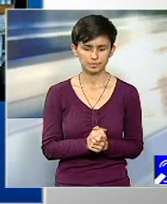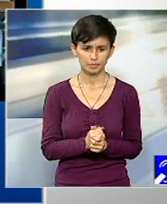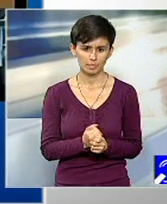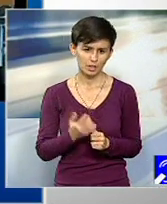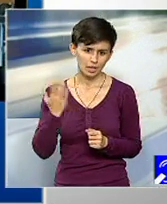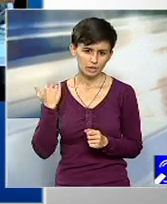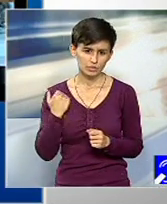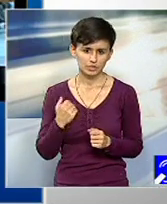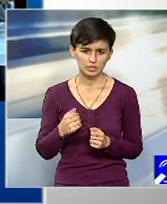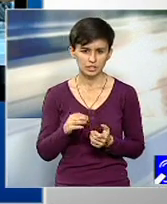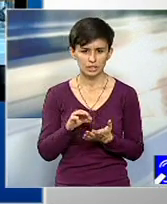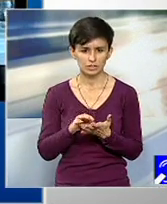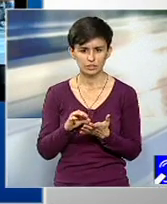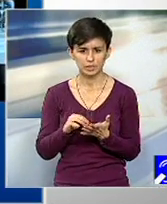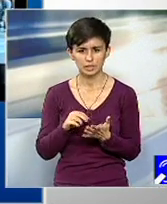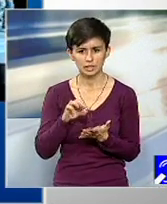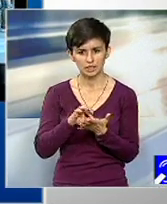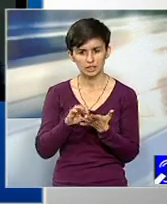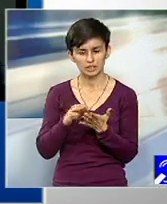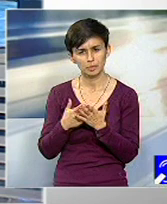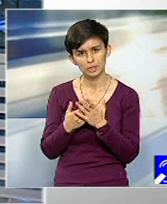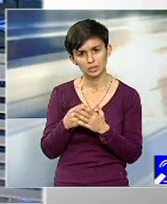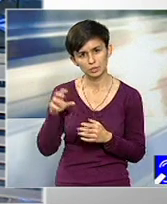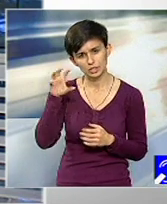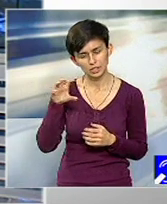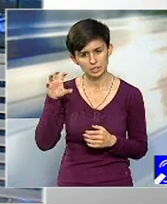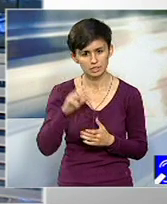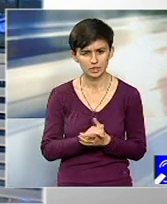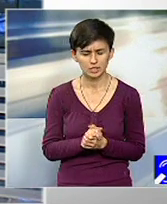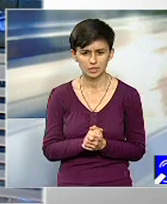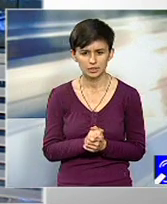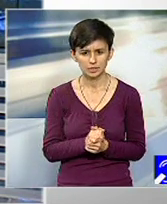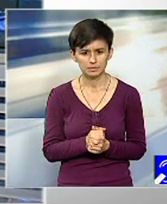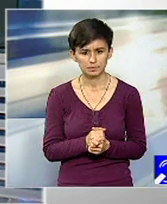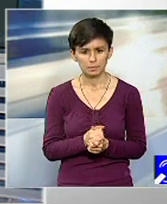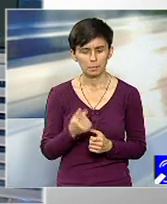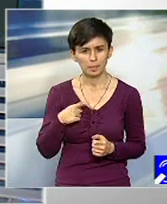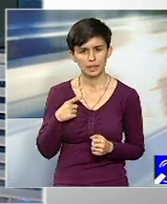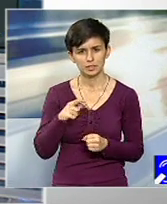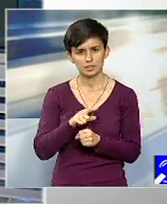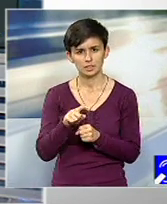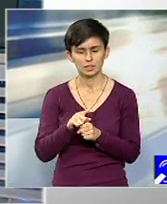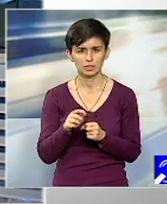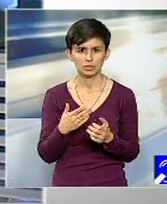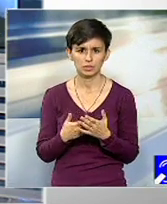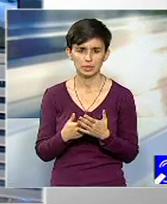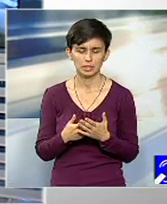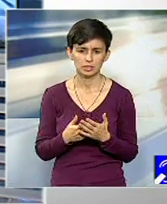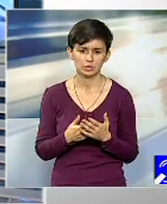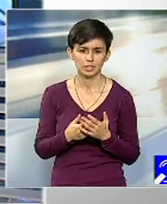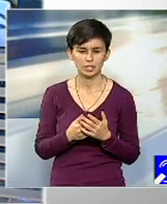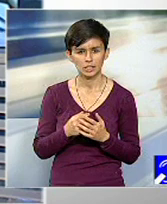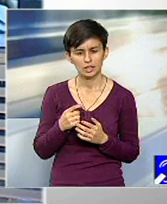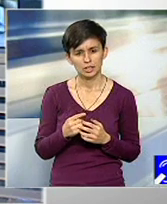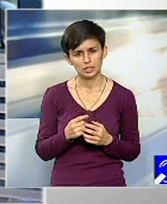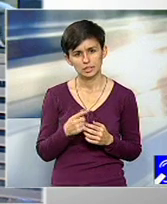pentru Transilvania. Încă sunt în lucru, pentru că ținem foarte mult cont și de solicitările care vin